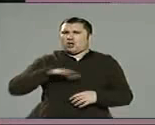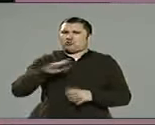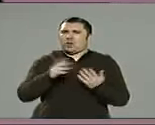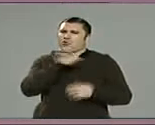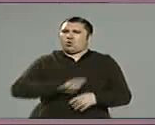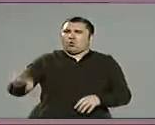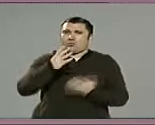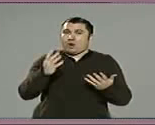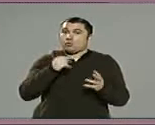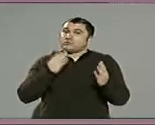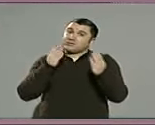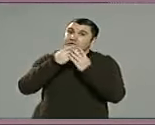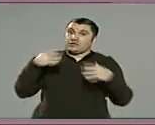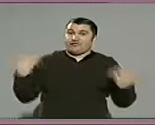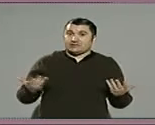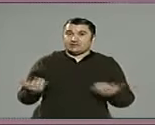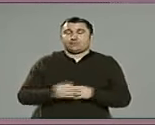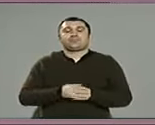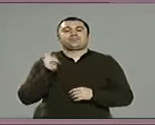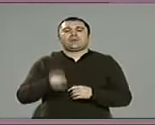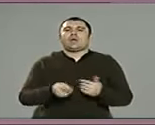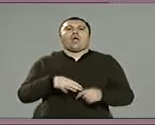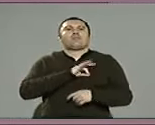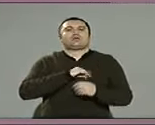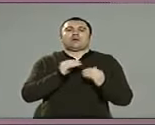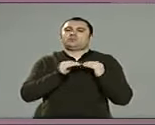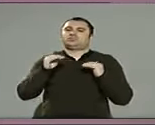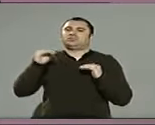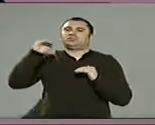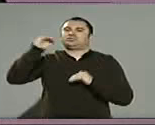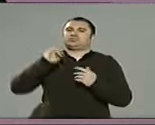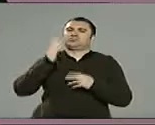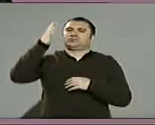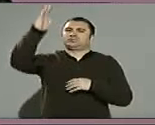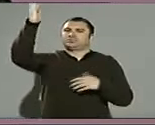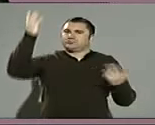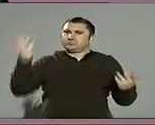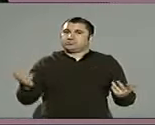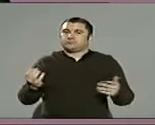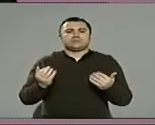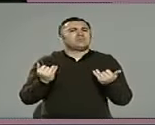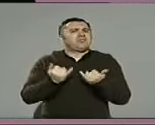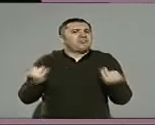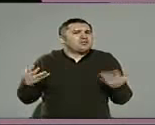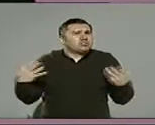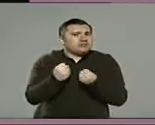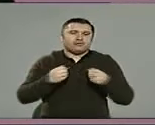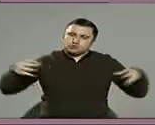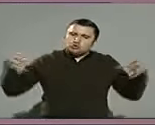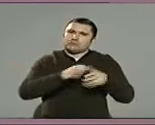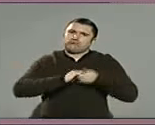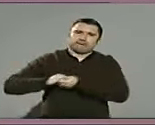Dieser Wiederaufstieg, liebe Genossinnen und Genossen unserer Partei, ist eine große Gemeinschaftsleistung.